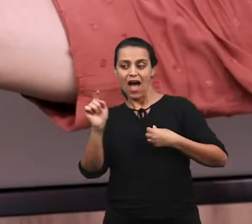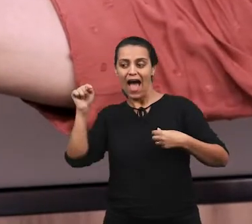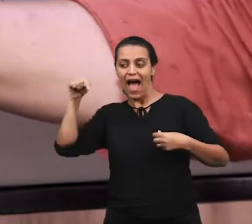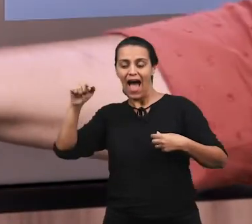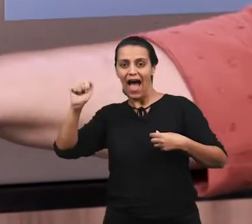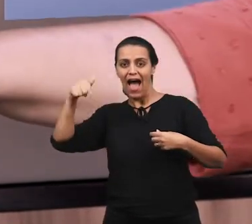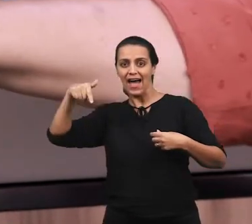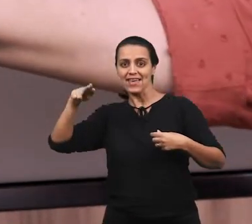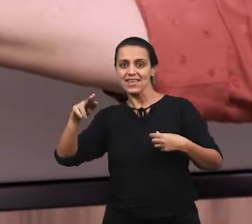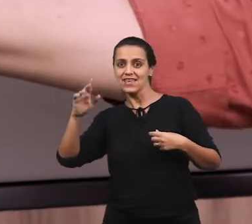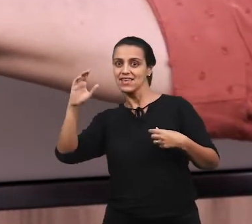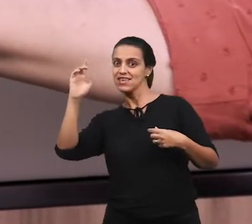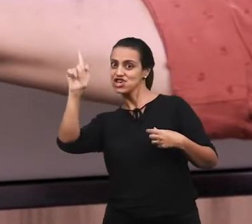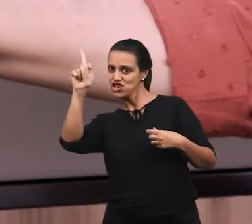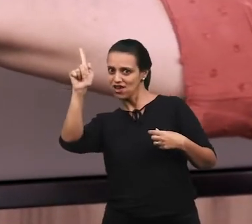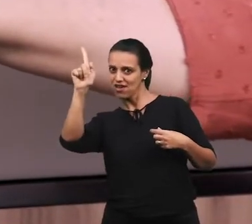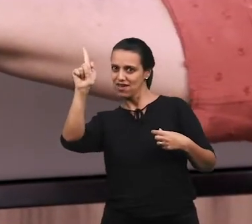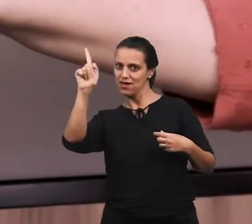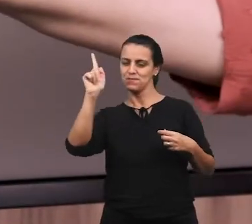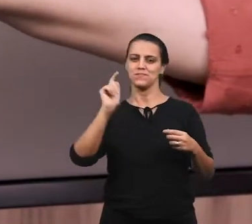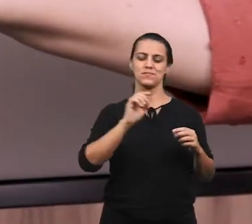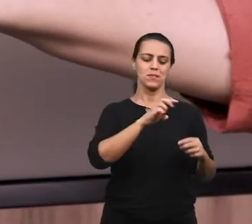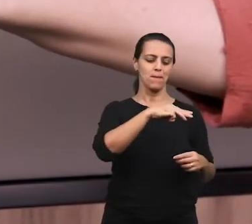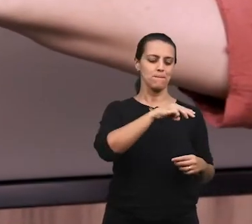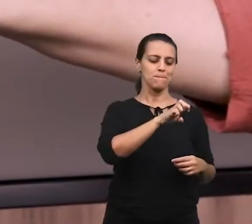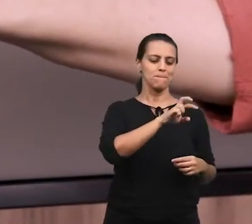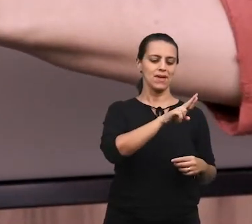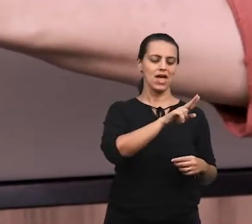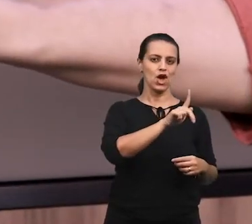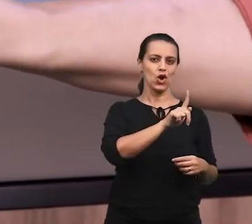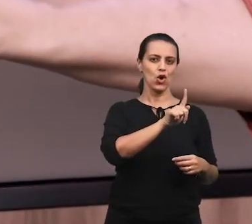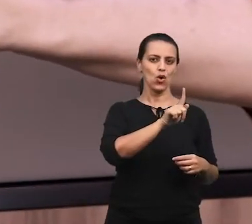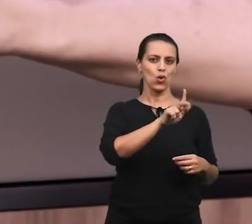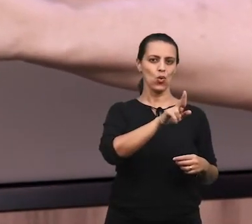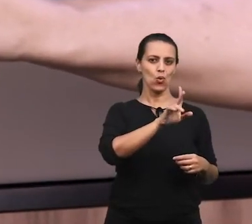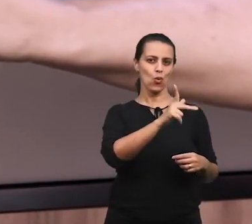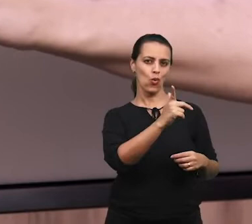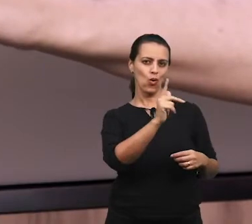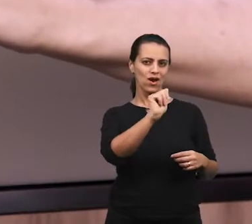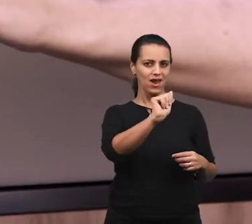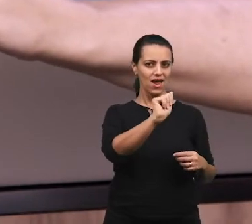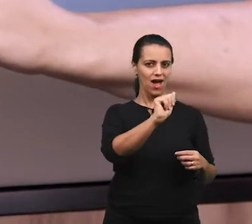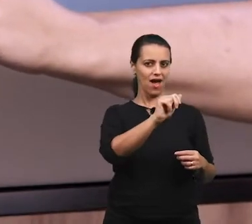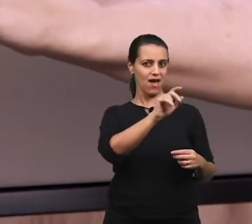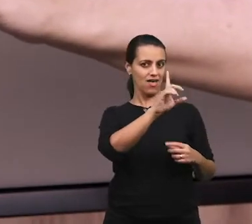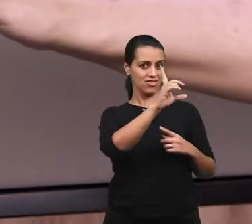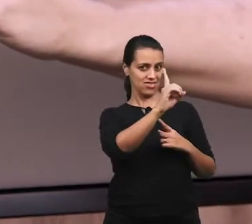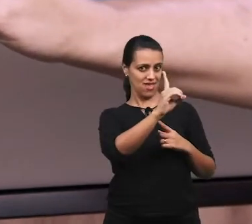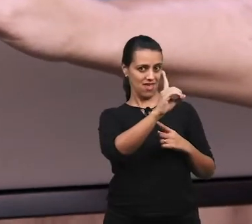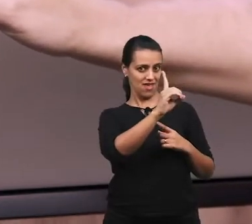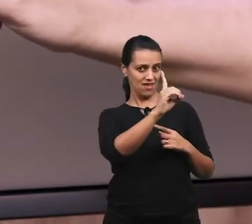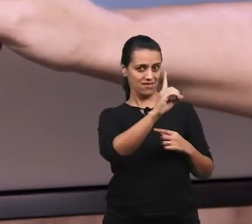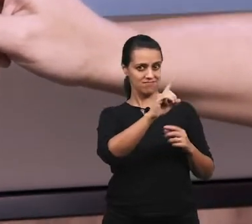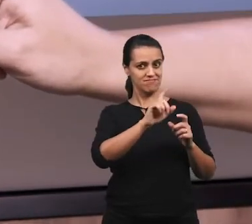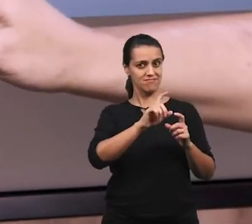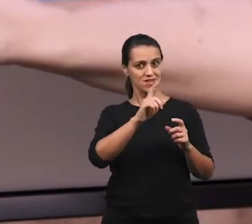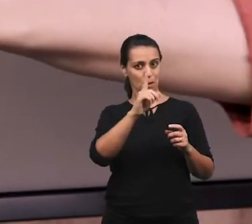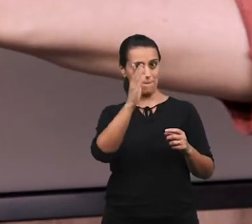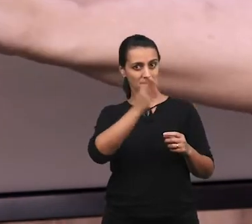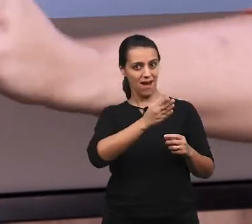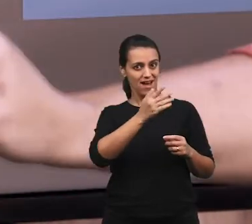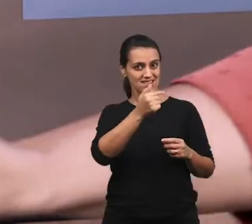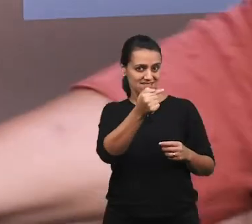ля. Позже, после, в конце меняем на аккорд ре с седьмой